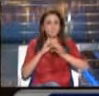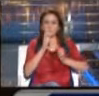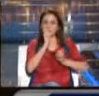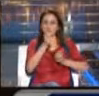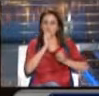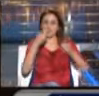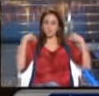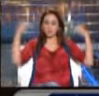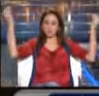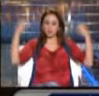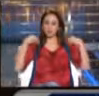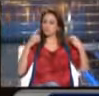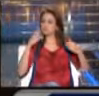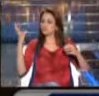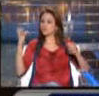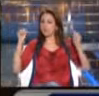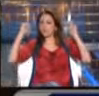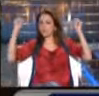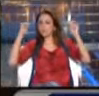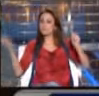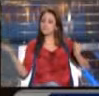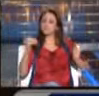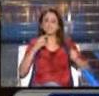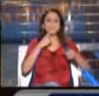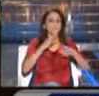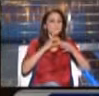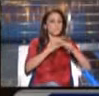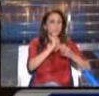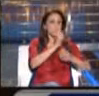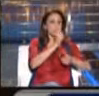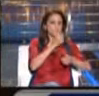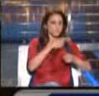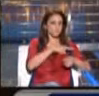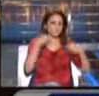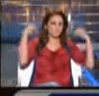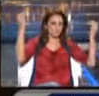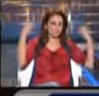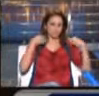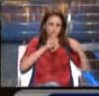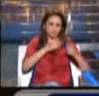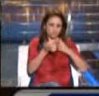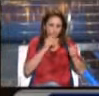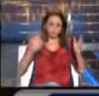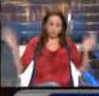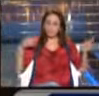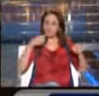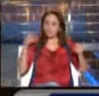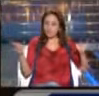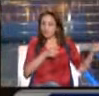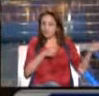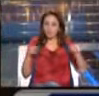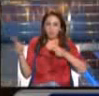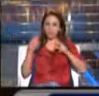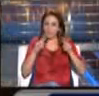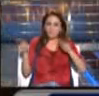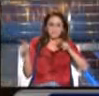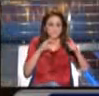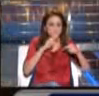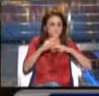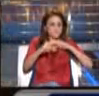الاعلام الرياضي وبين الالتراس، ان يجلسوا سويا وان نحاول ان نتناقش كي نصل الى نتيجة مرضية